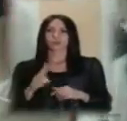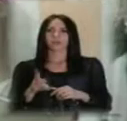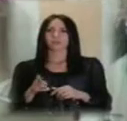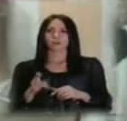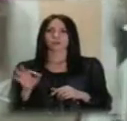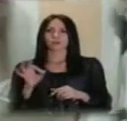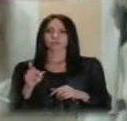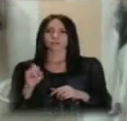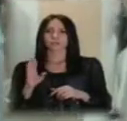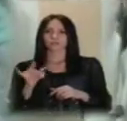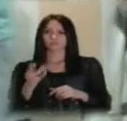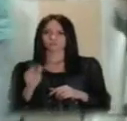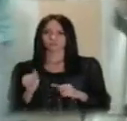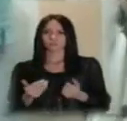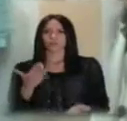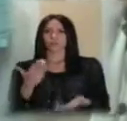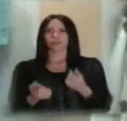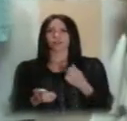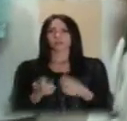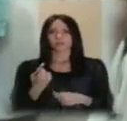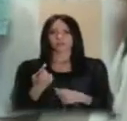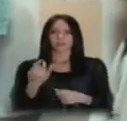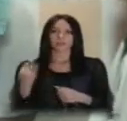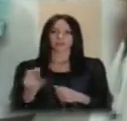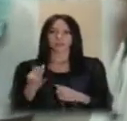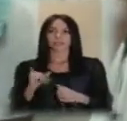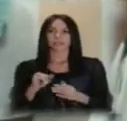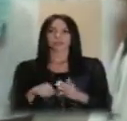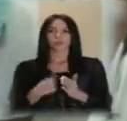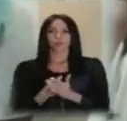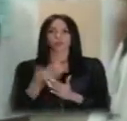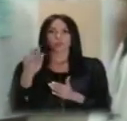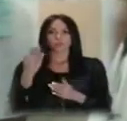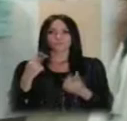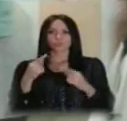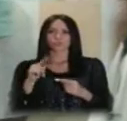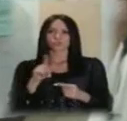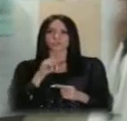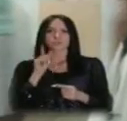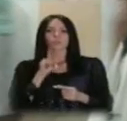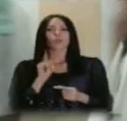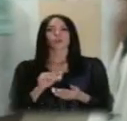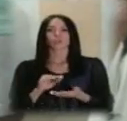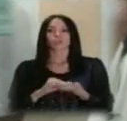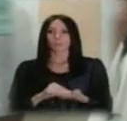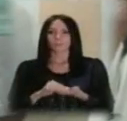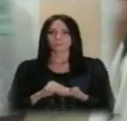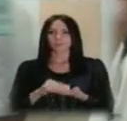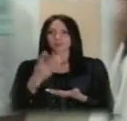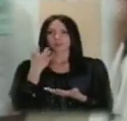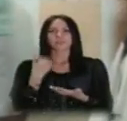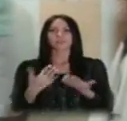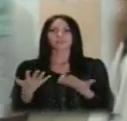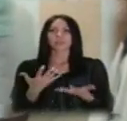Забушка, але з'являється інтерес і до творчості молодих письменників, які з'явилися